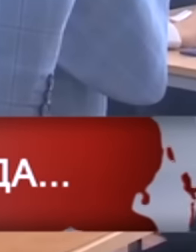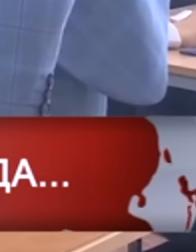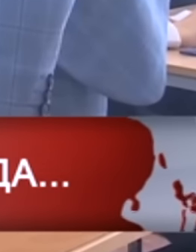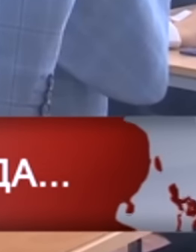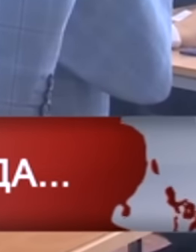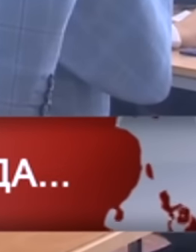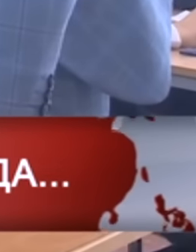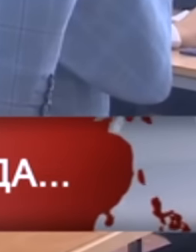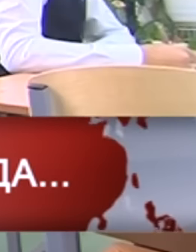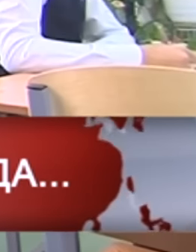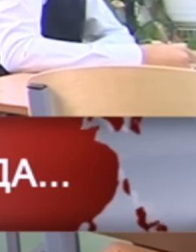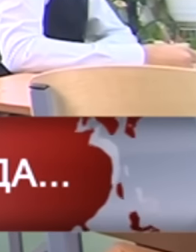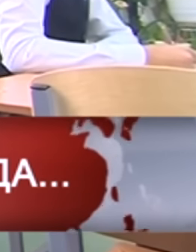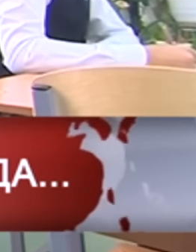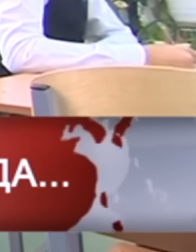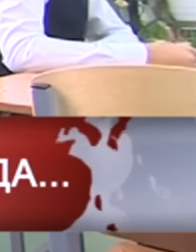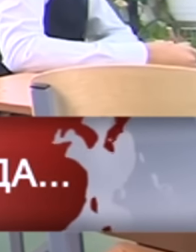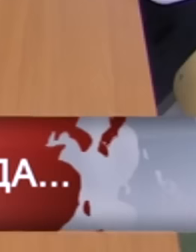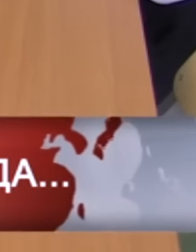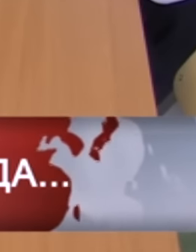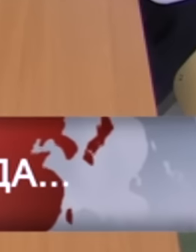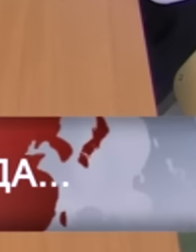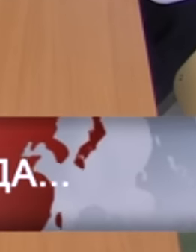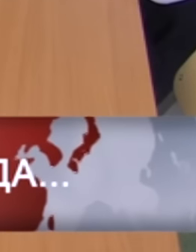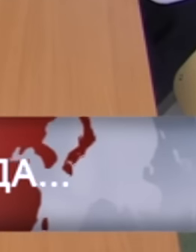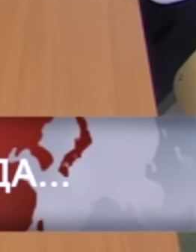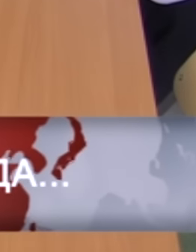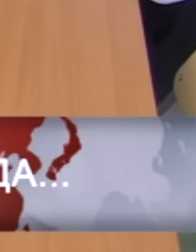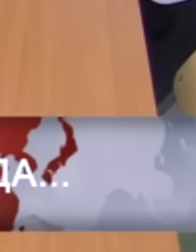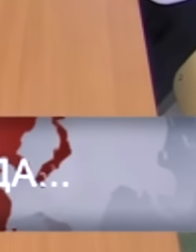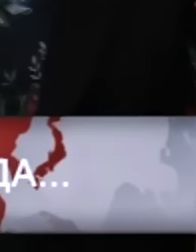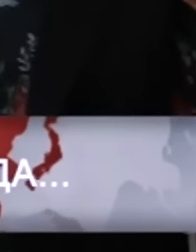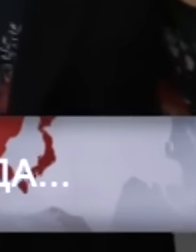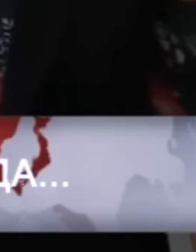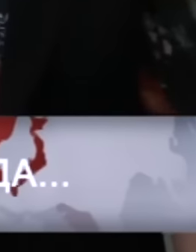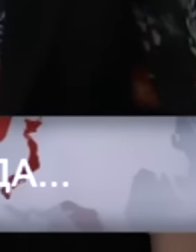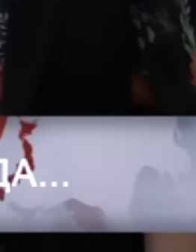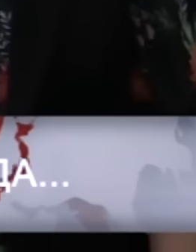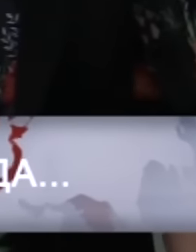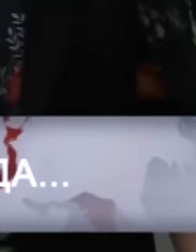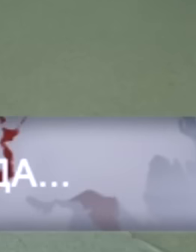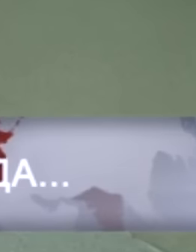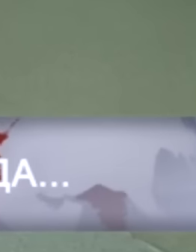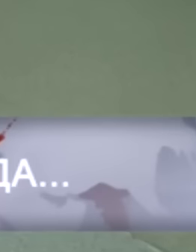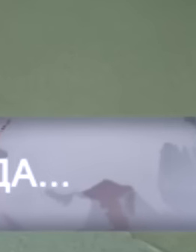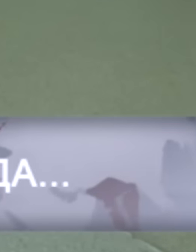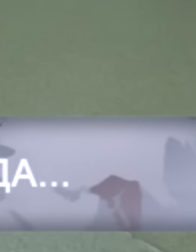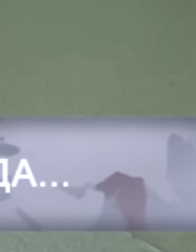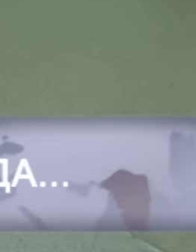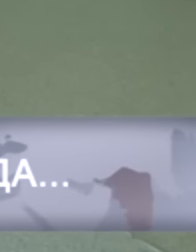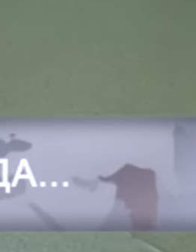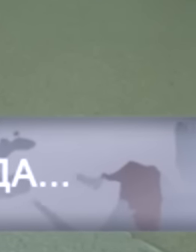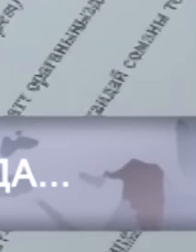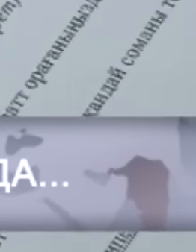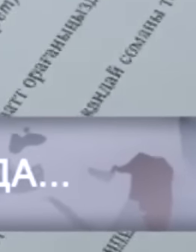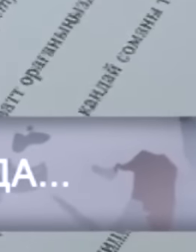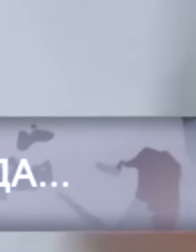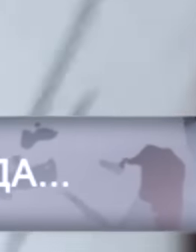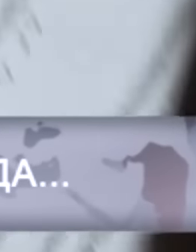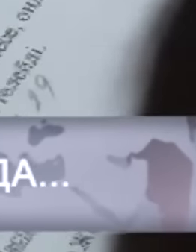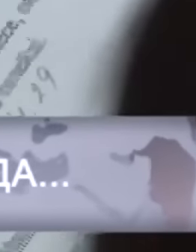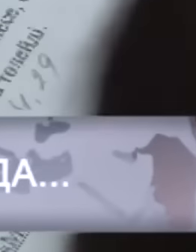жетістіктерін бағалайтын халықаралық ұйымның балалардың творчестволық ойлау қабілетін бағалайтын рейтингінде Қазақстан 60